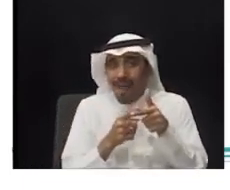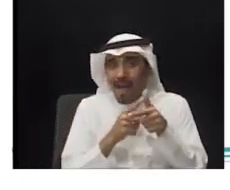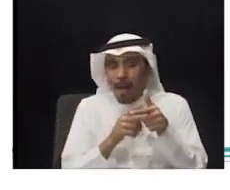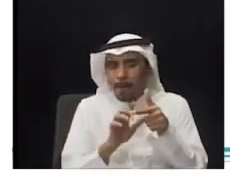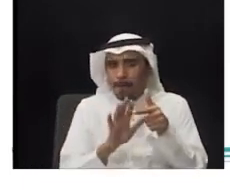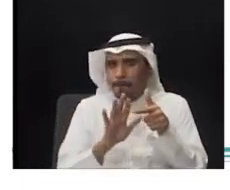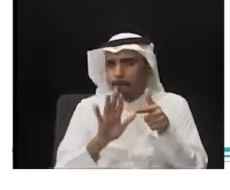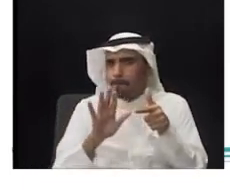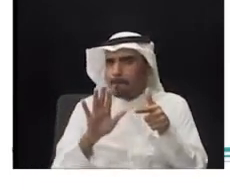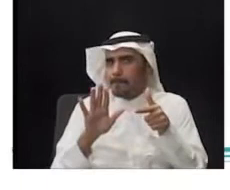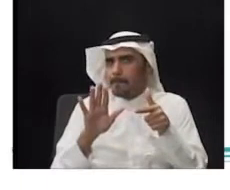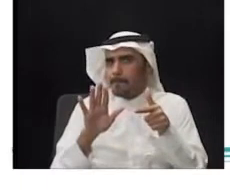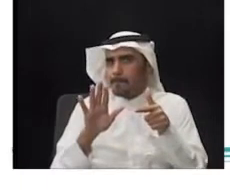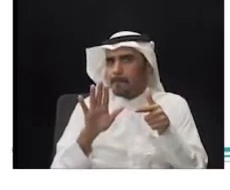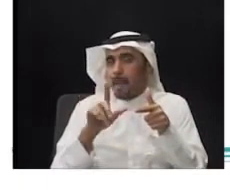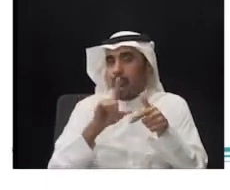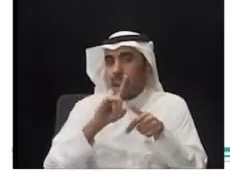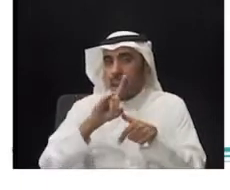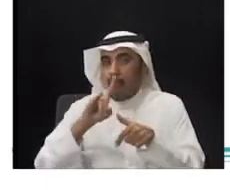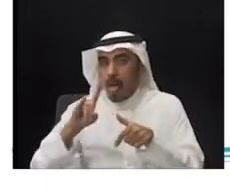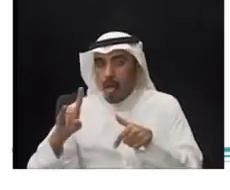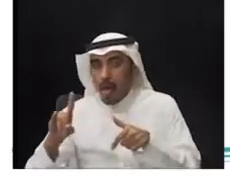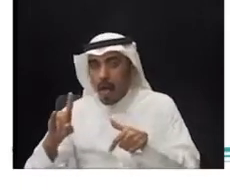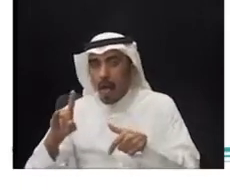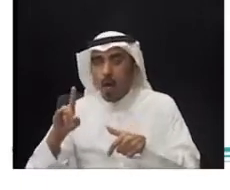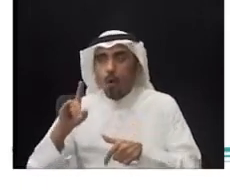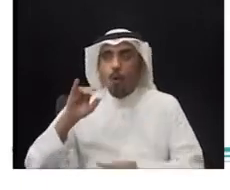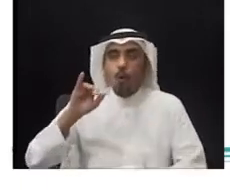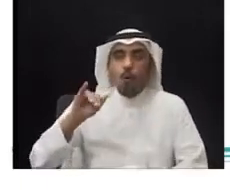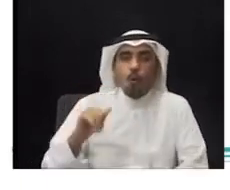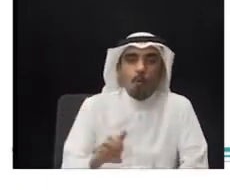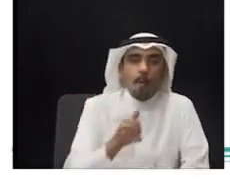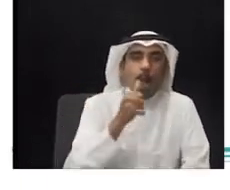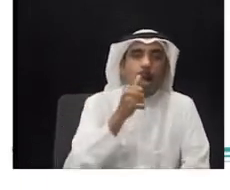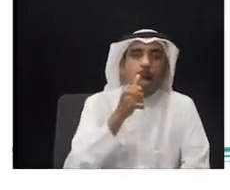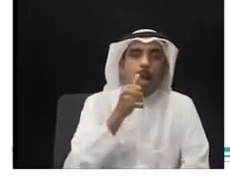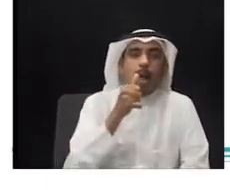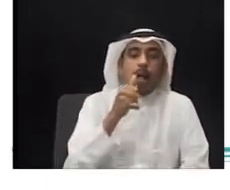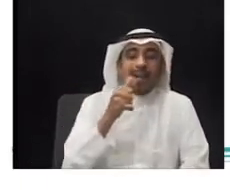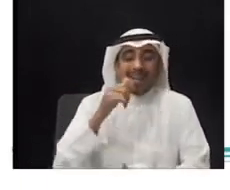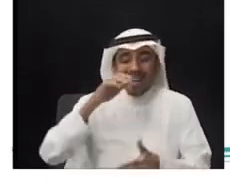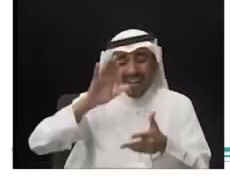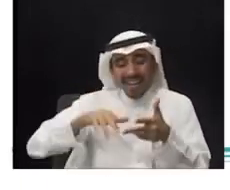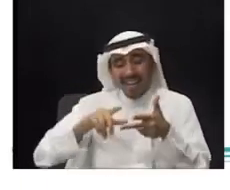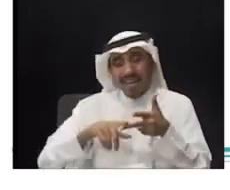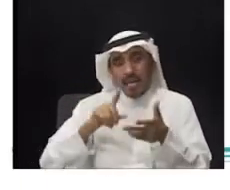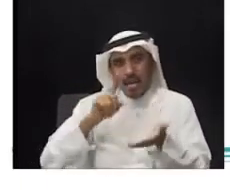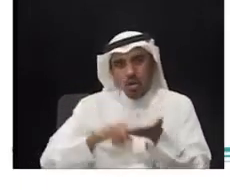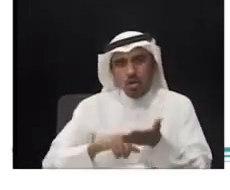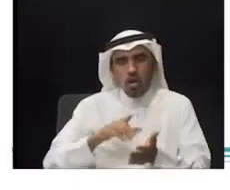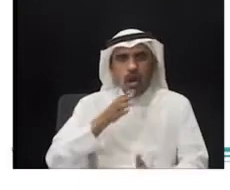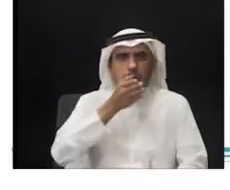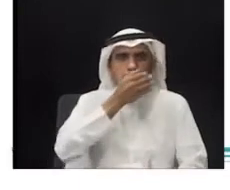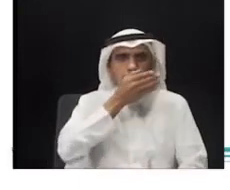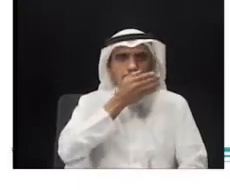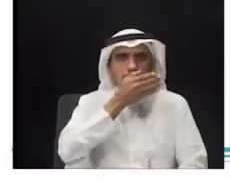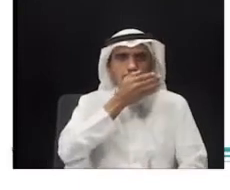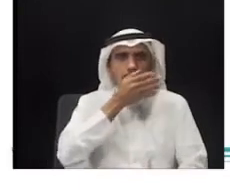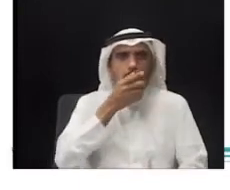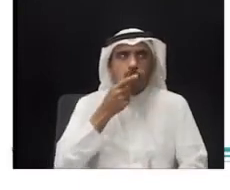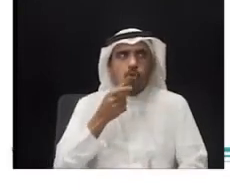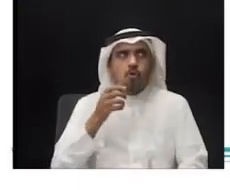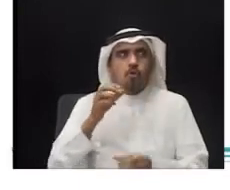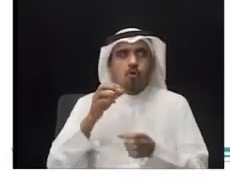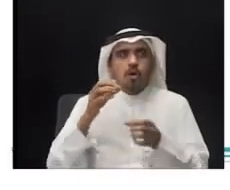المثالين الأولين فقط، أحسنتم بدخول لا وما عليها. أما في المثال الأخير إن الماء